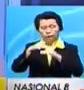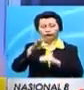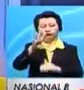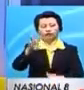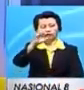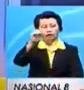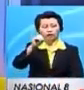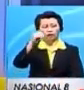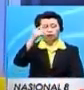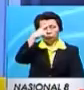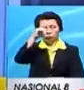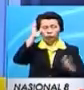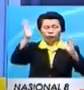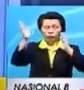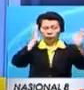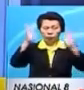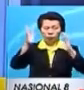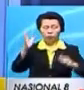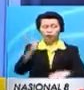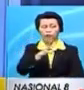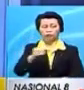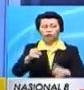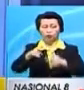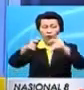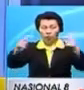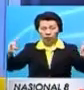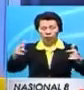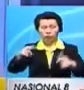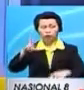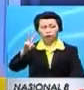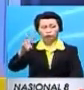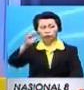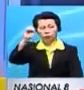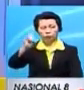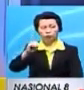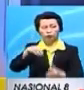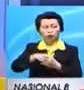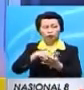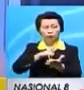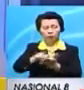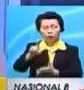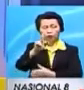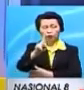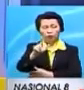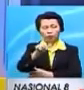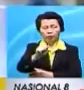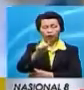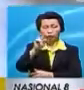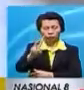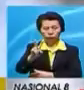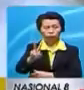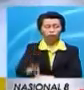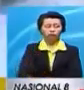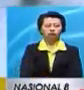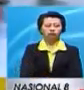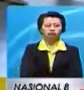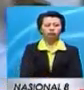overall for Malaysia. Yeah, and of course larger growth of 12% in airports like KLIA2.